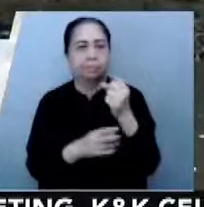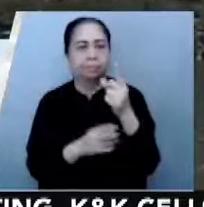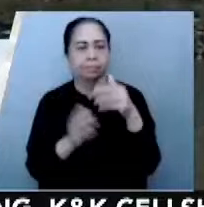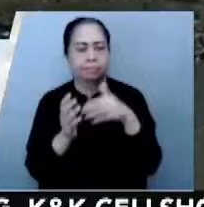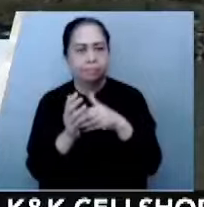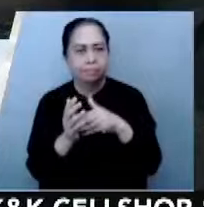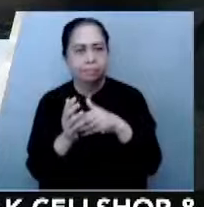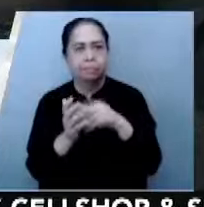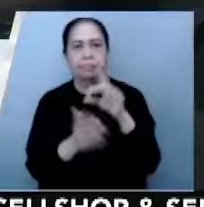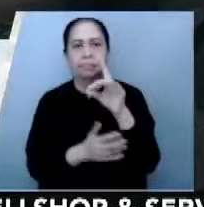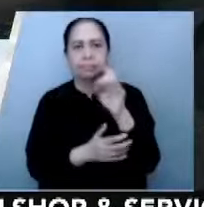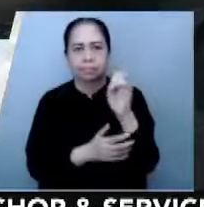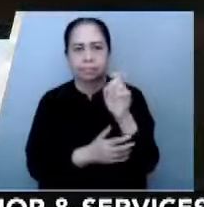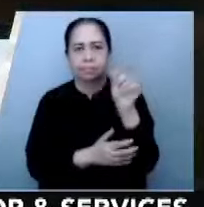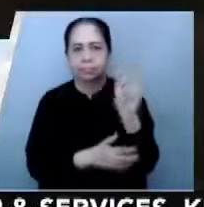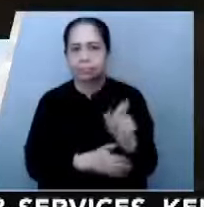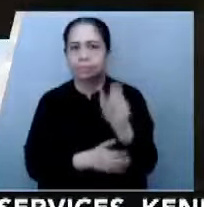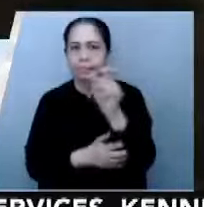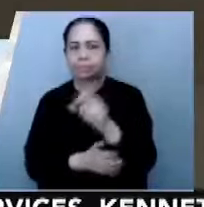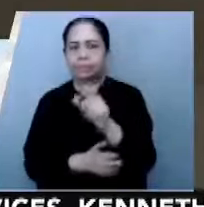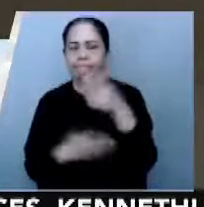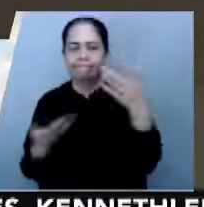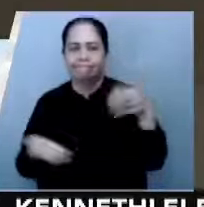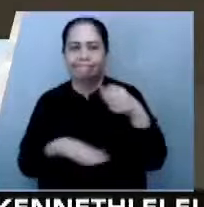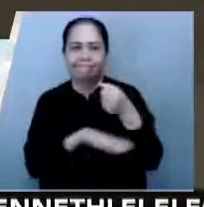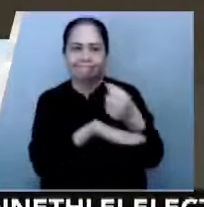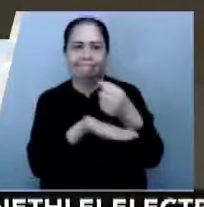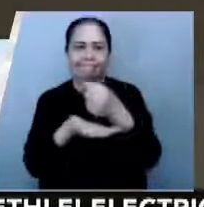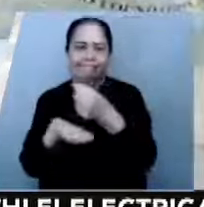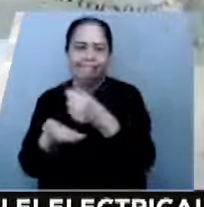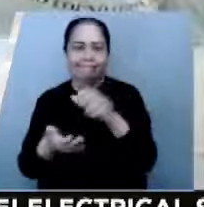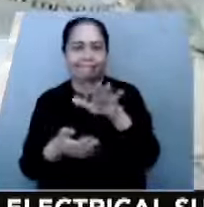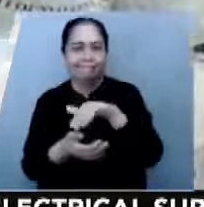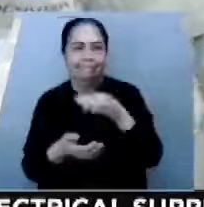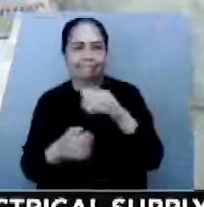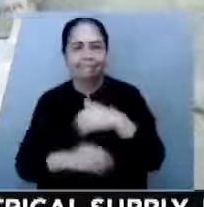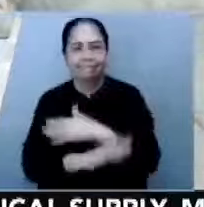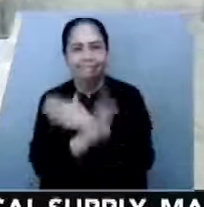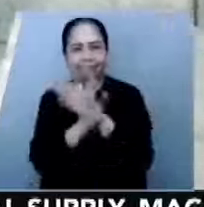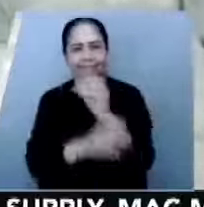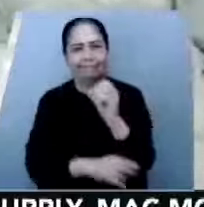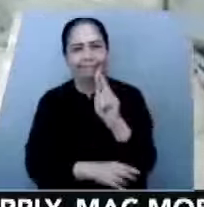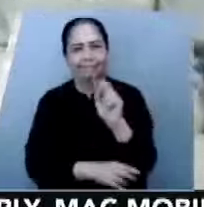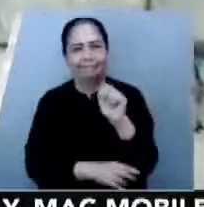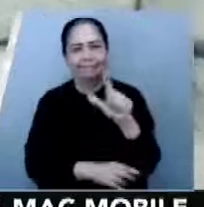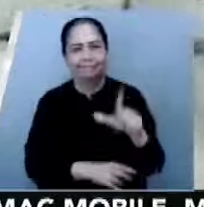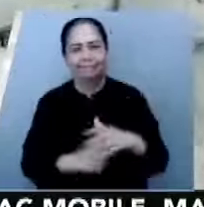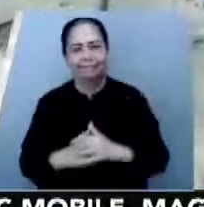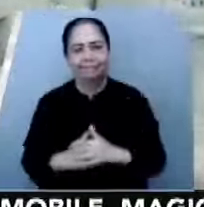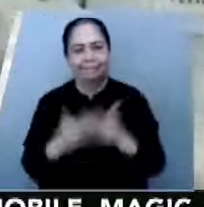11,800 individual ang nabigyan natin ng tulong sa Davao Oriental.